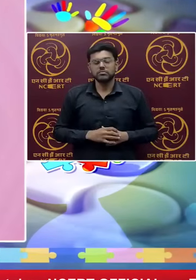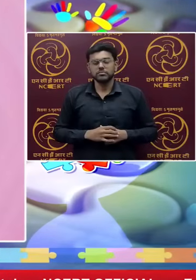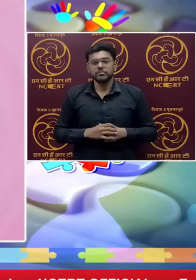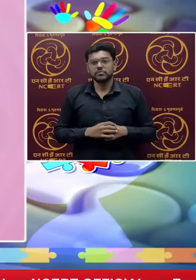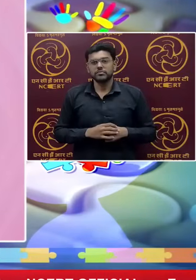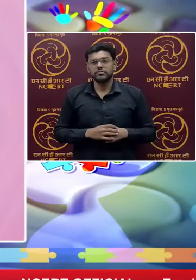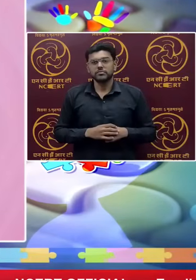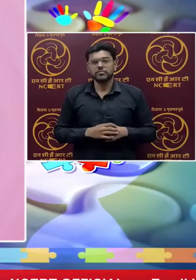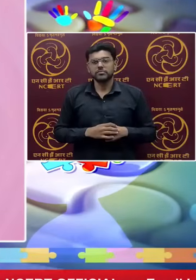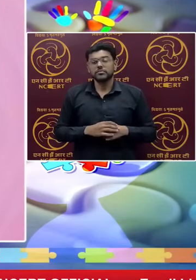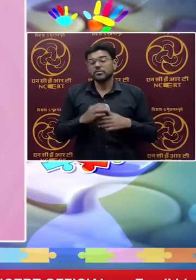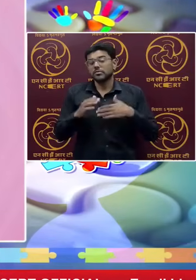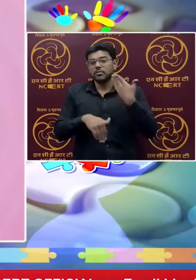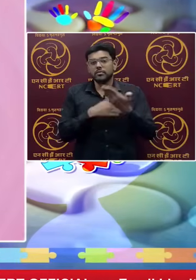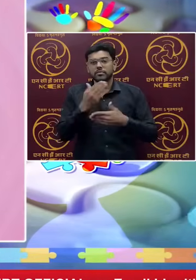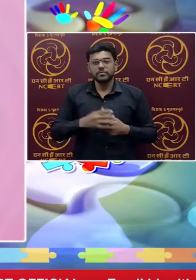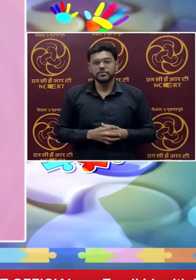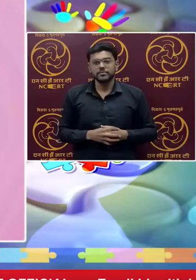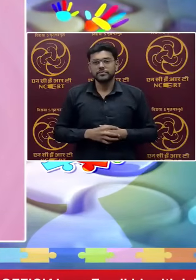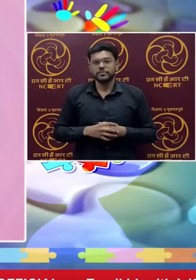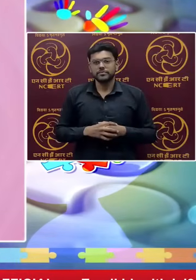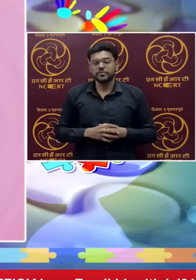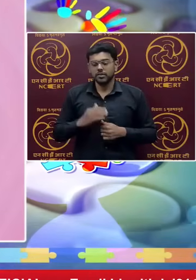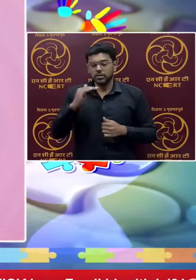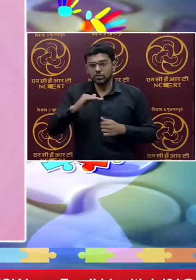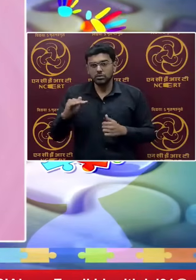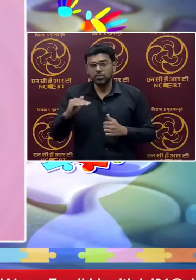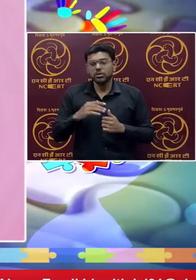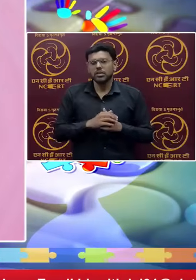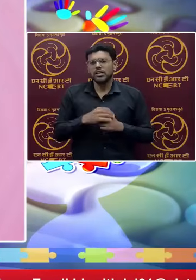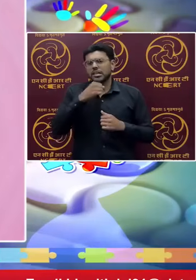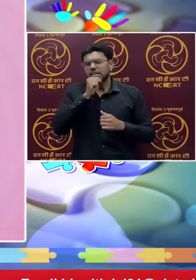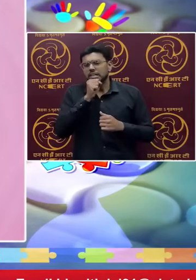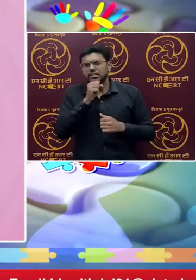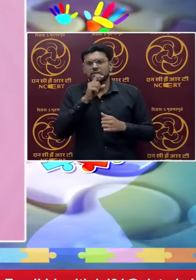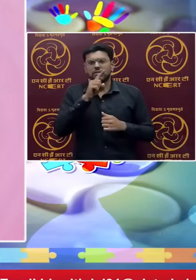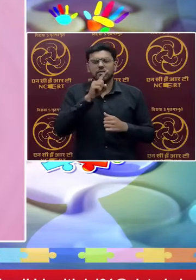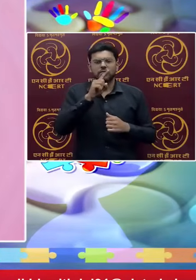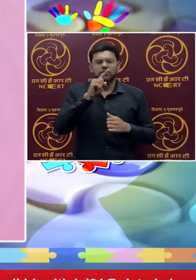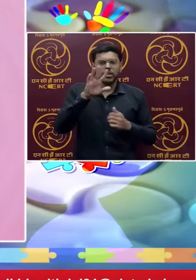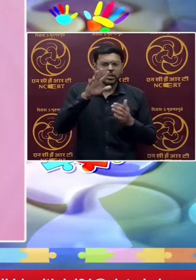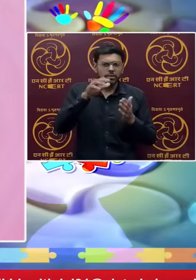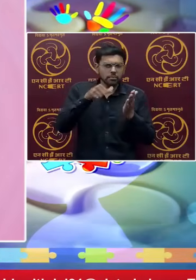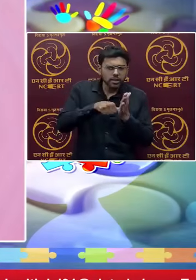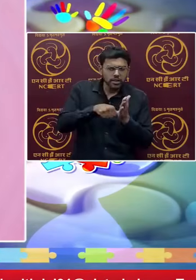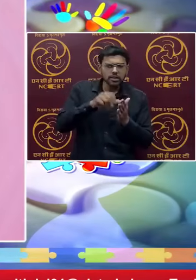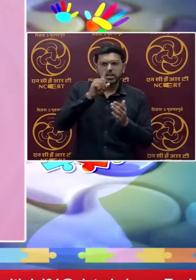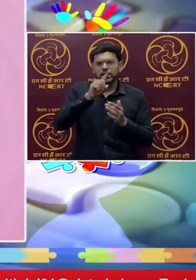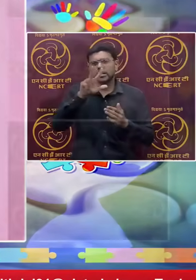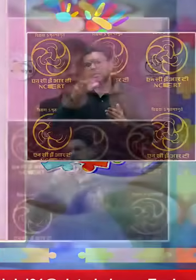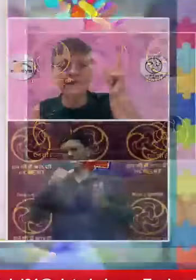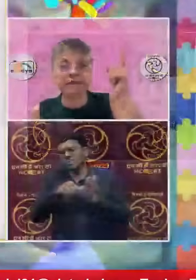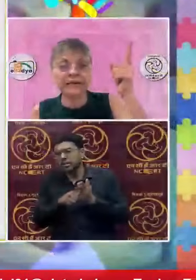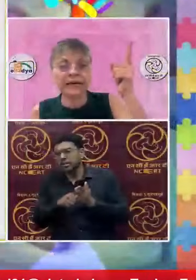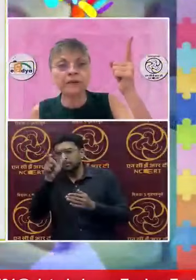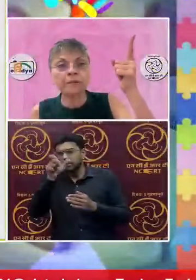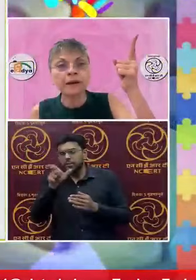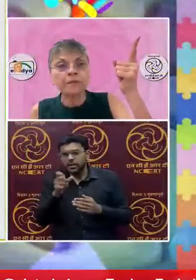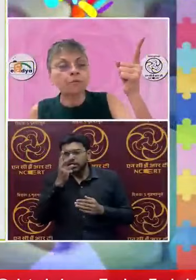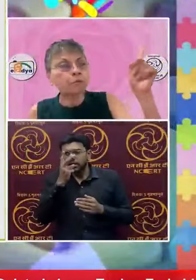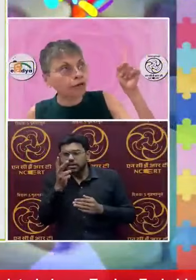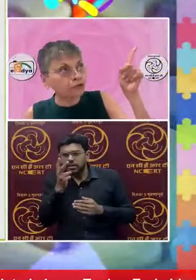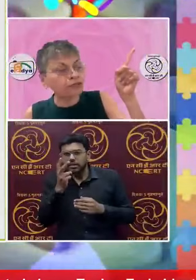Okay. The other thing is कि बच्चे around 15 to 18 months social referencing में क्या करता है,